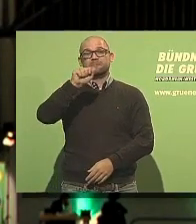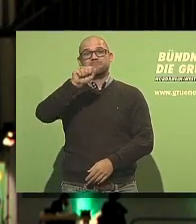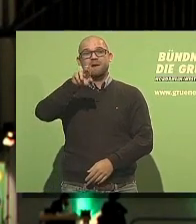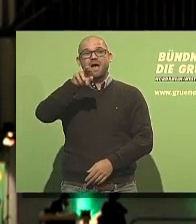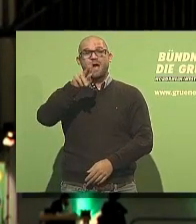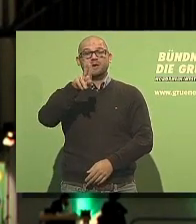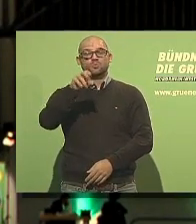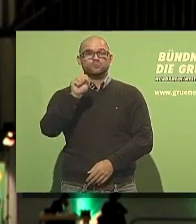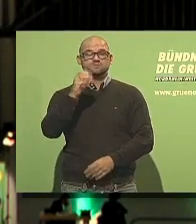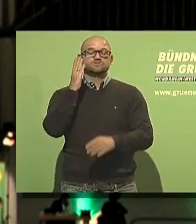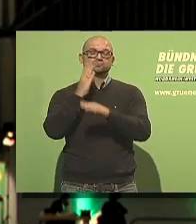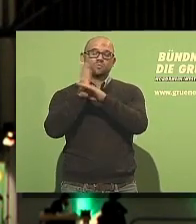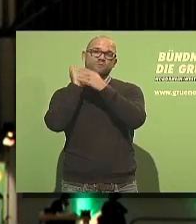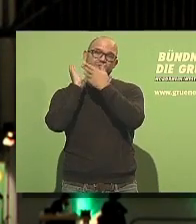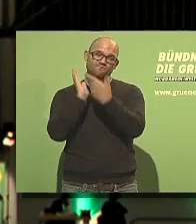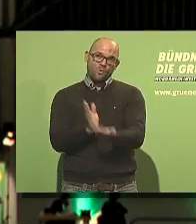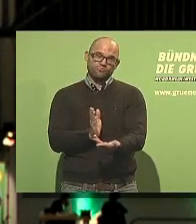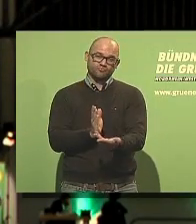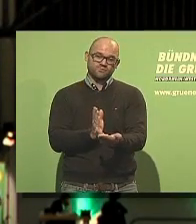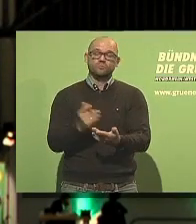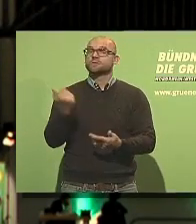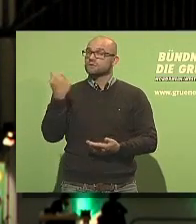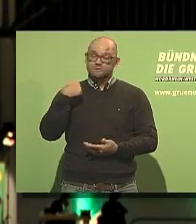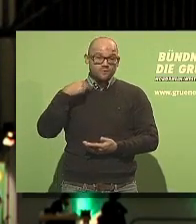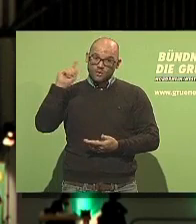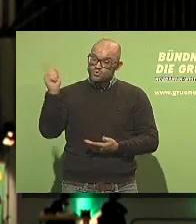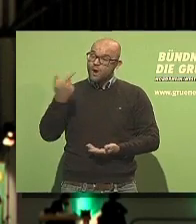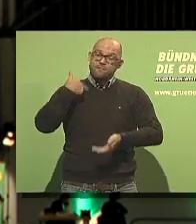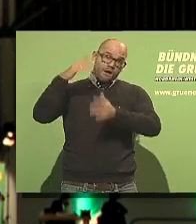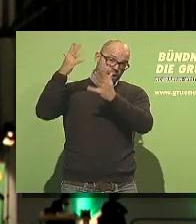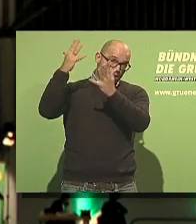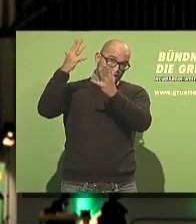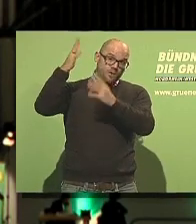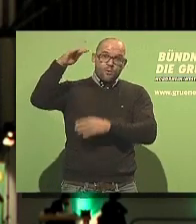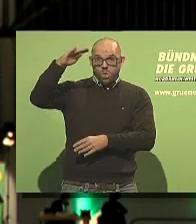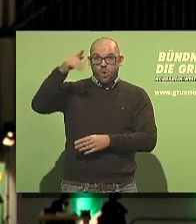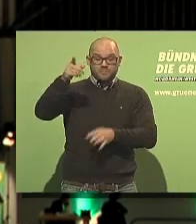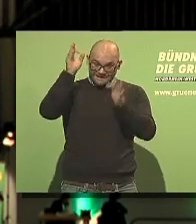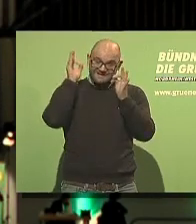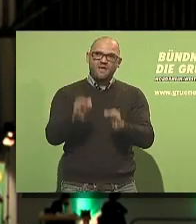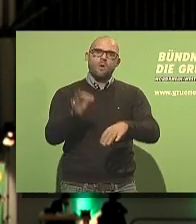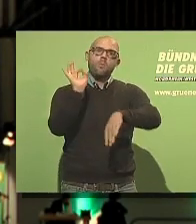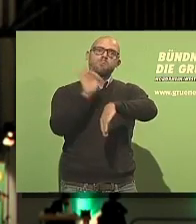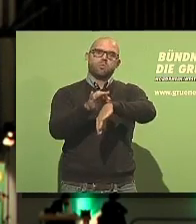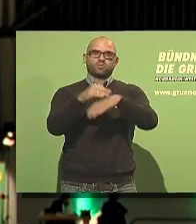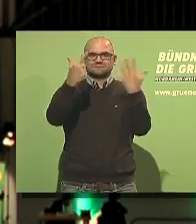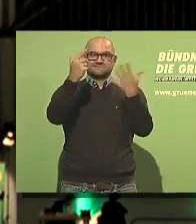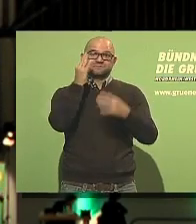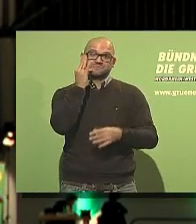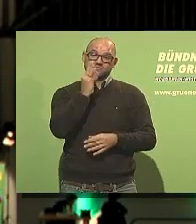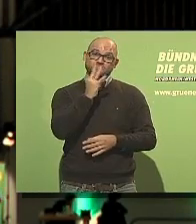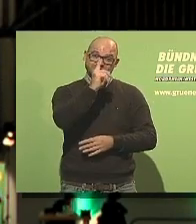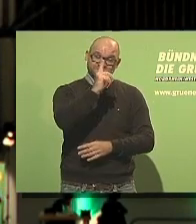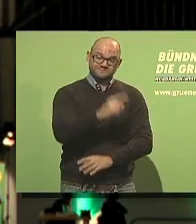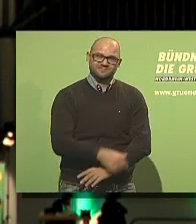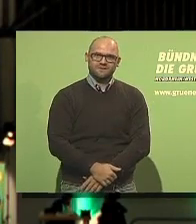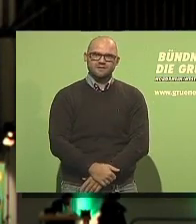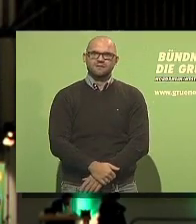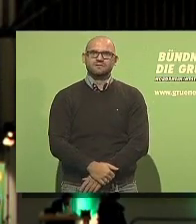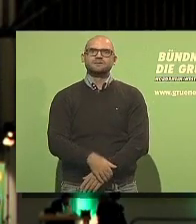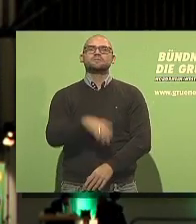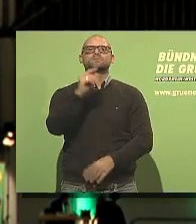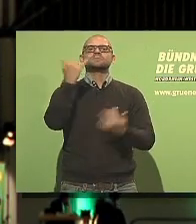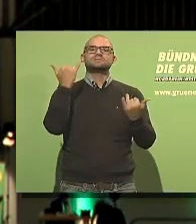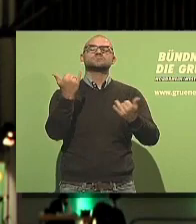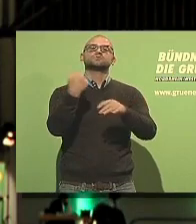hinreichend vorgestellt hat und ich lobe ihn auch ausdrücklich, er hat nämlich da auch eine Punktlandung gemacht, das will ich dann auch mal erwähnen an der Stelle, können wir